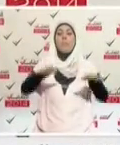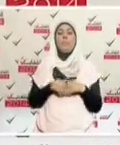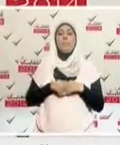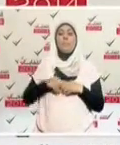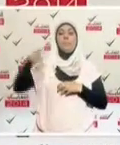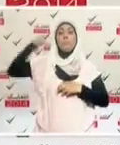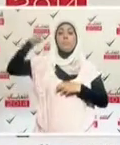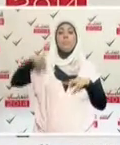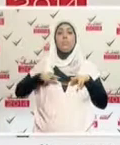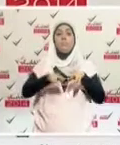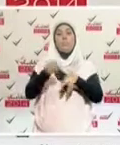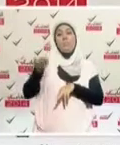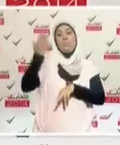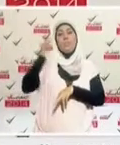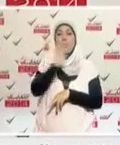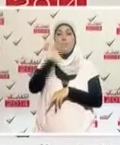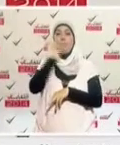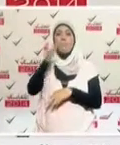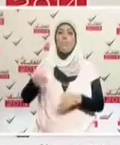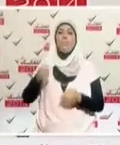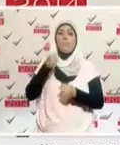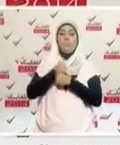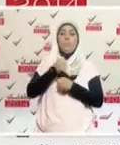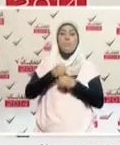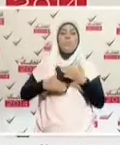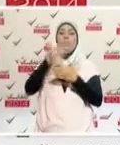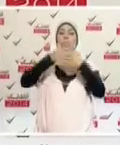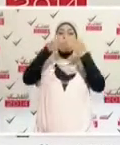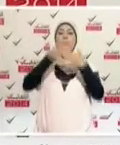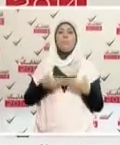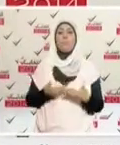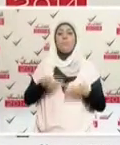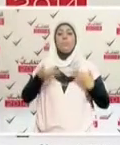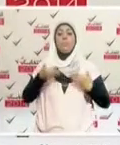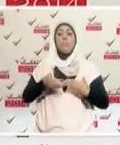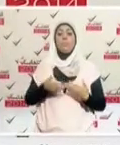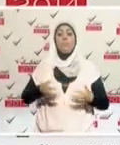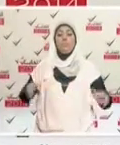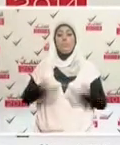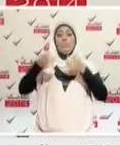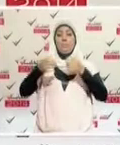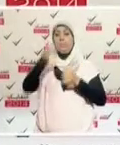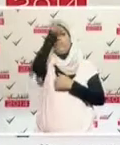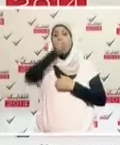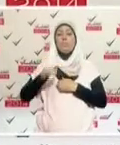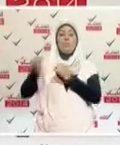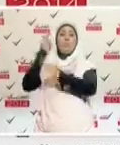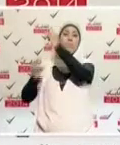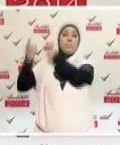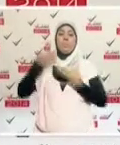السكة الحديدية اللي خلتهم فرنسا وتنشيط السياحة، خاطر جهتنا غنية بالمعامل الأثرية.